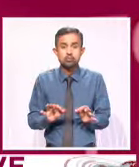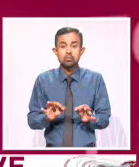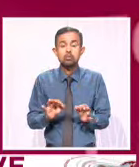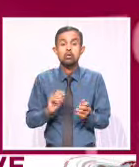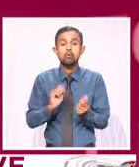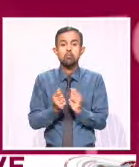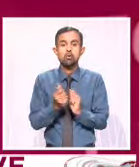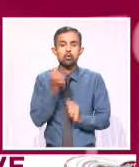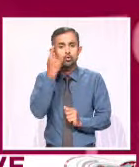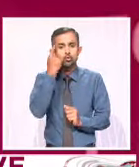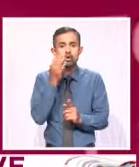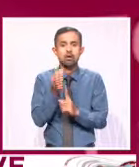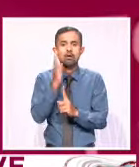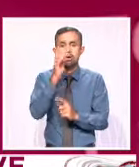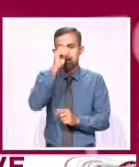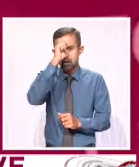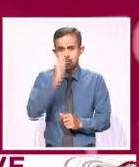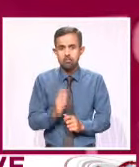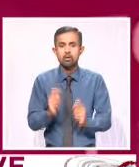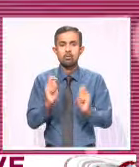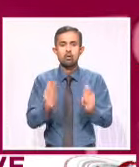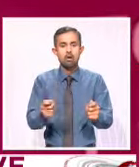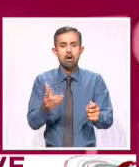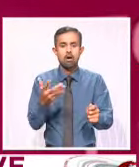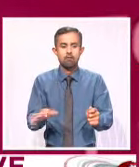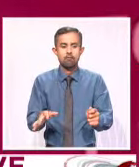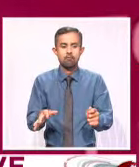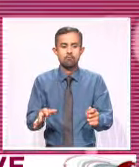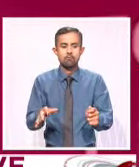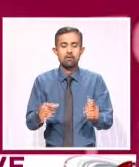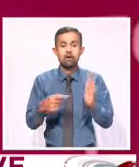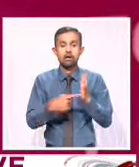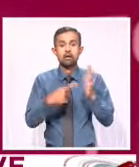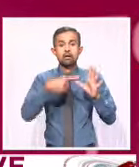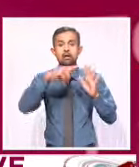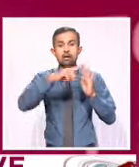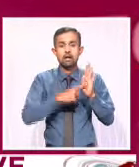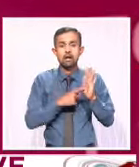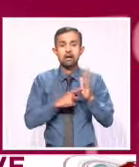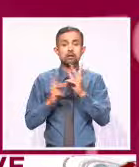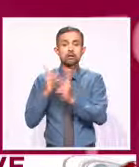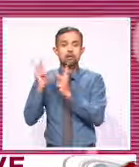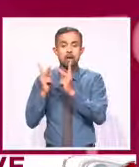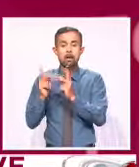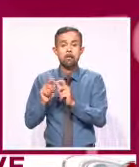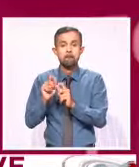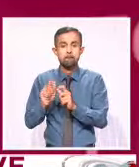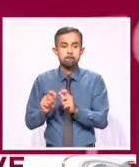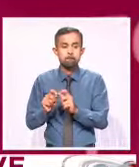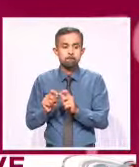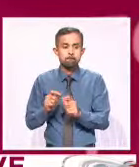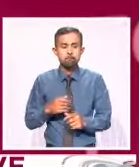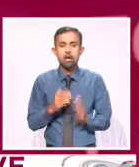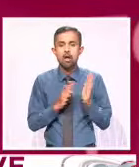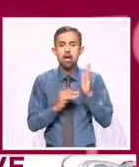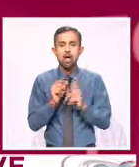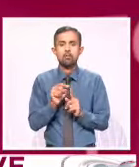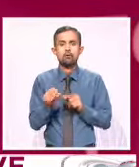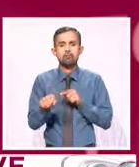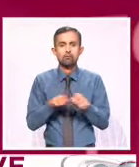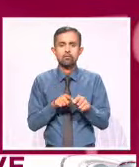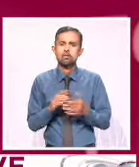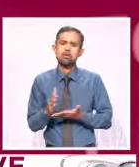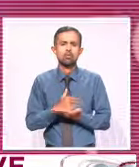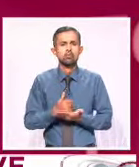ඉදිරිපත් කරන්න යෝජනාවක් ජනාධිපතිතුමා වෙත ඉදිරිපත් වෙලා තියෙනවා. තාජ් සමුද්‍රා හෝටලය සංචාරක ව්‍යාපාරයේ එනිසා මම විශේෂ බාර ඇමතිවරයා